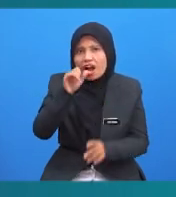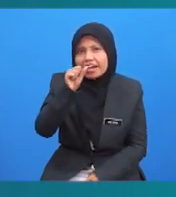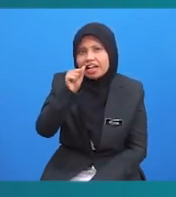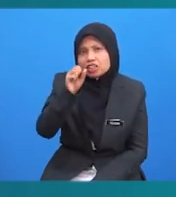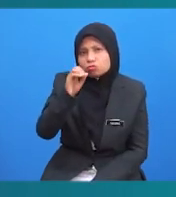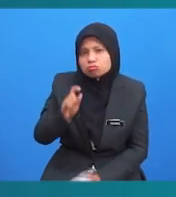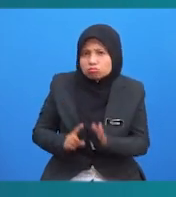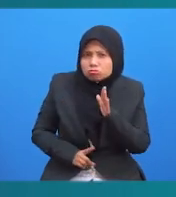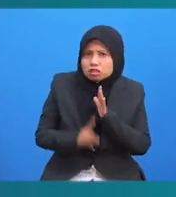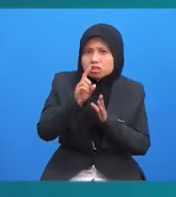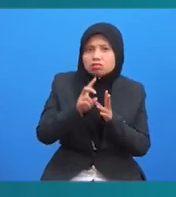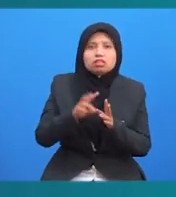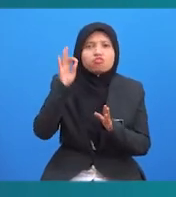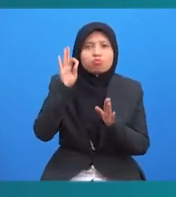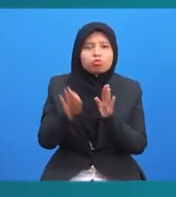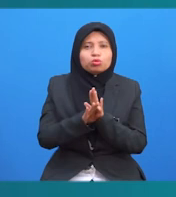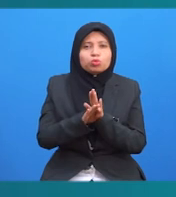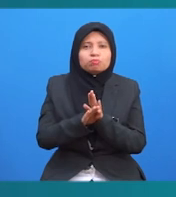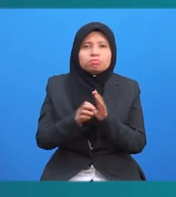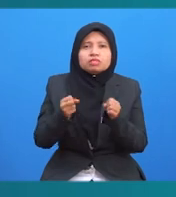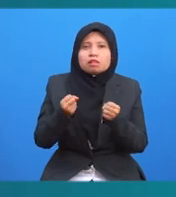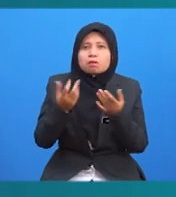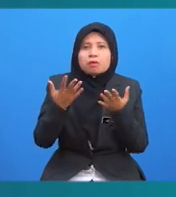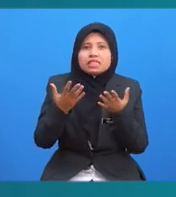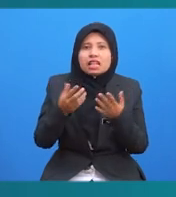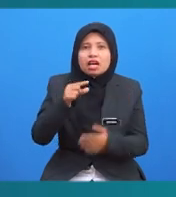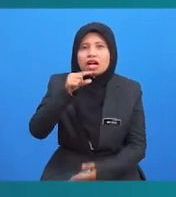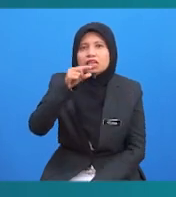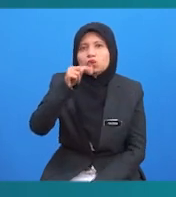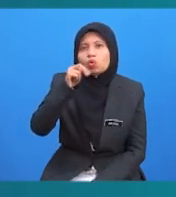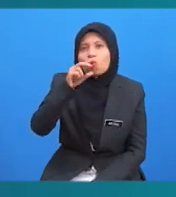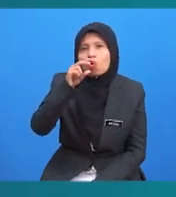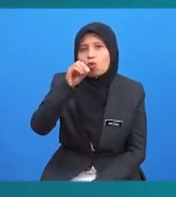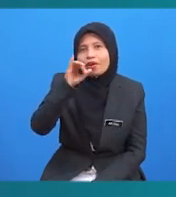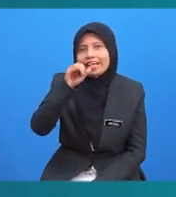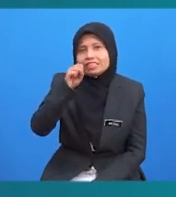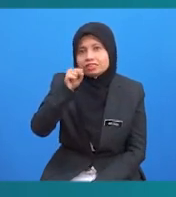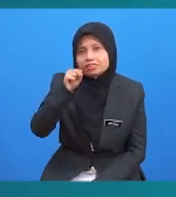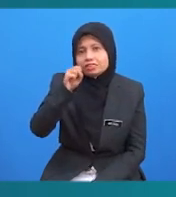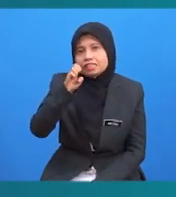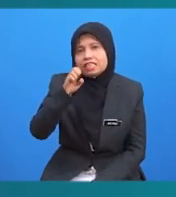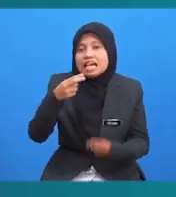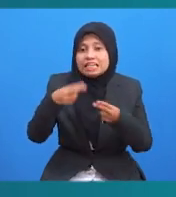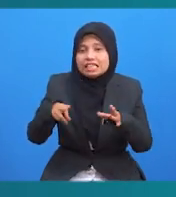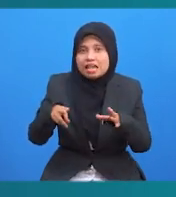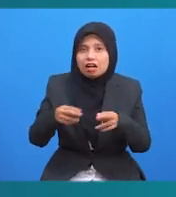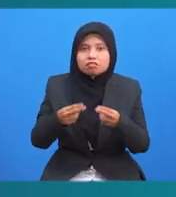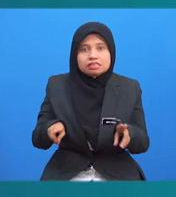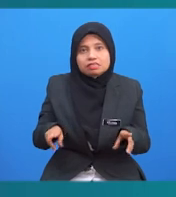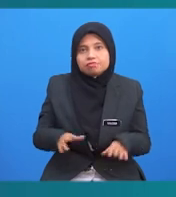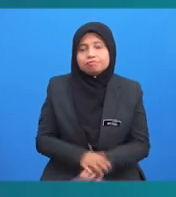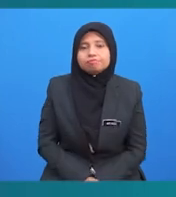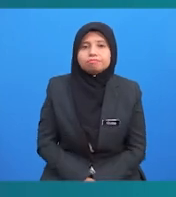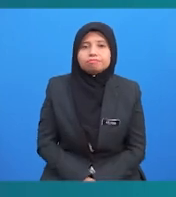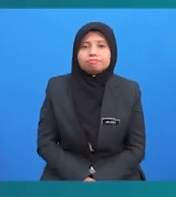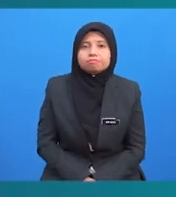pula, foto yang terhasil terlalu banyak noise dan kehilangan detailnya. Mari kita lihat gambar